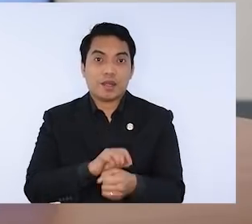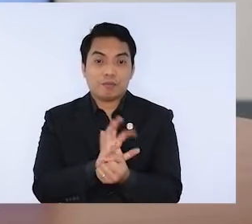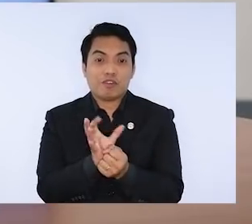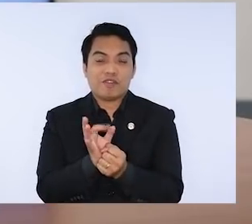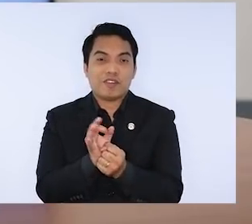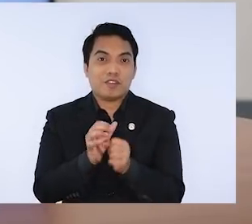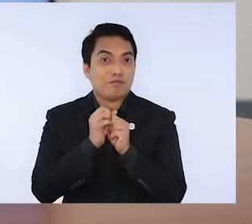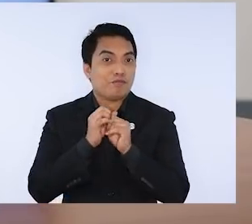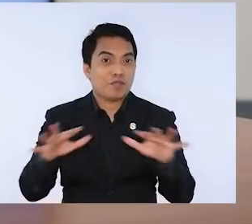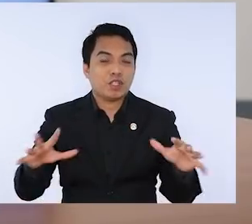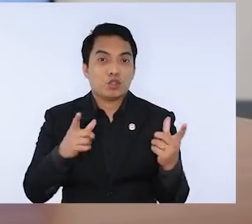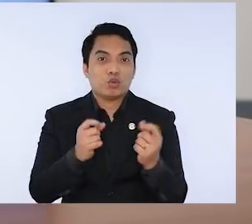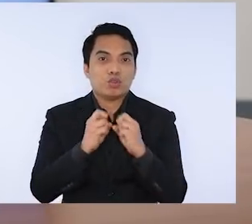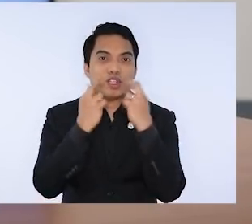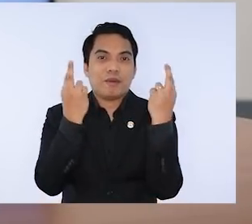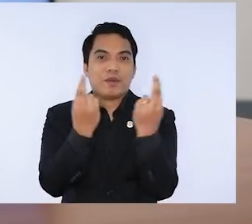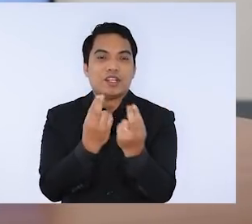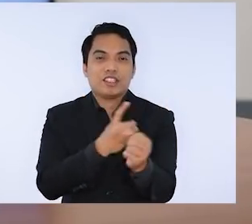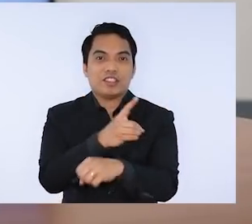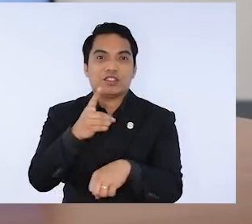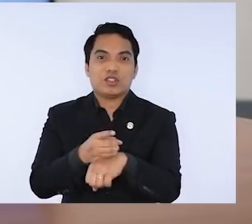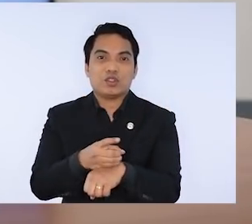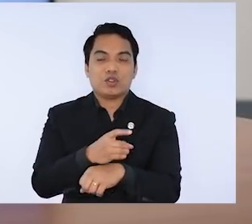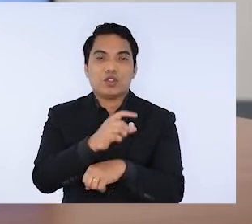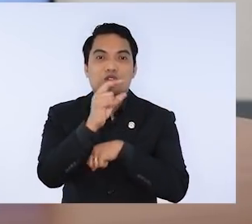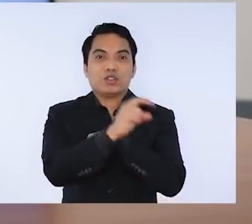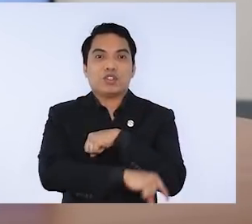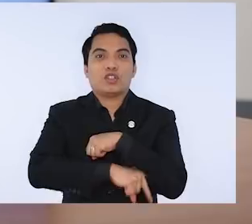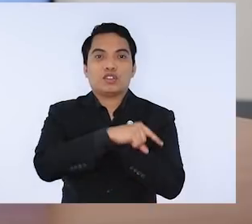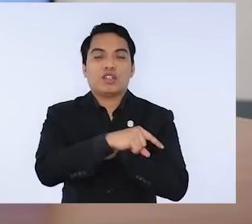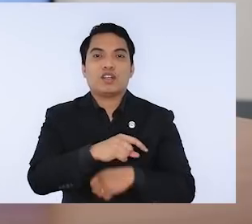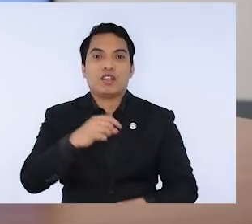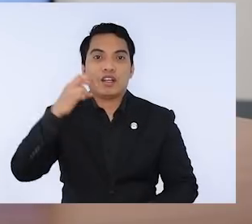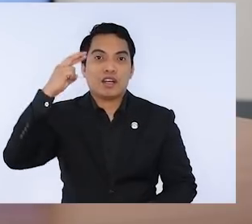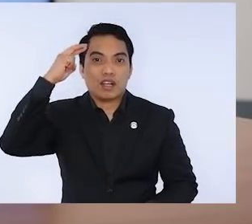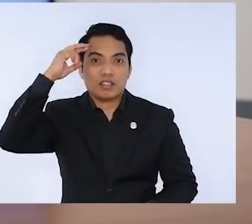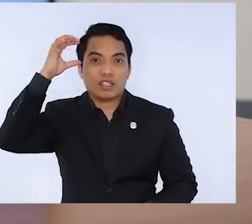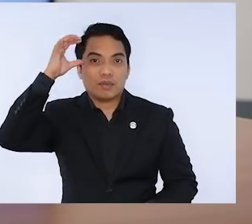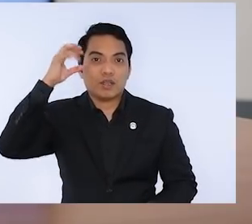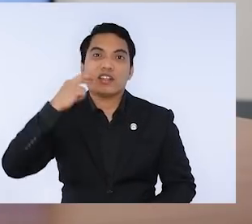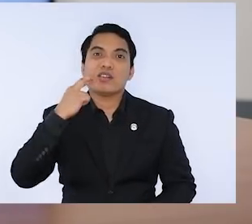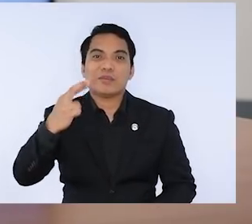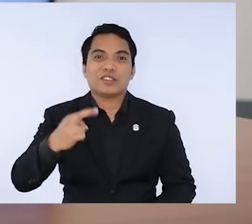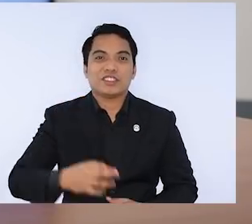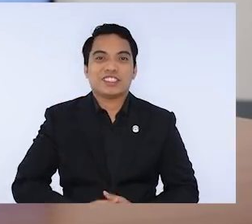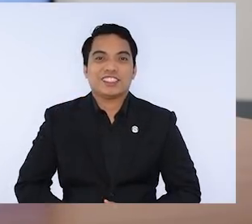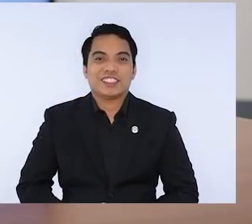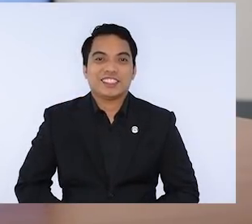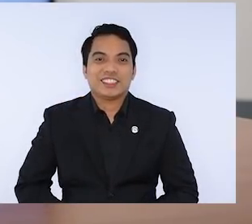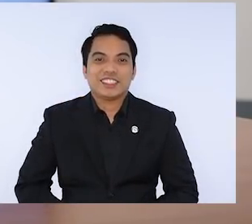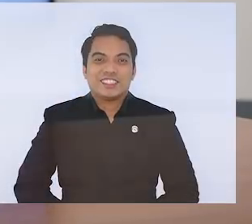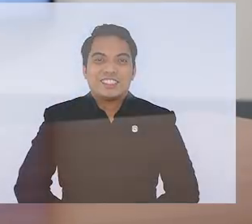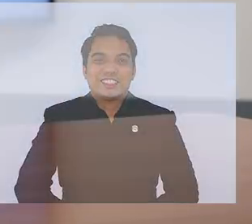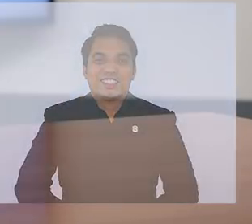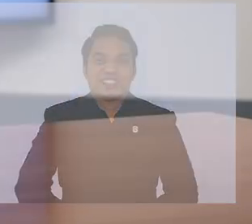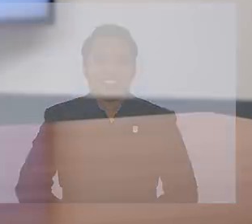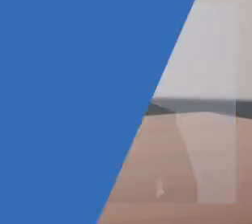pandemya sa isinagawang seminar sa distrito ng Quezon. Si kapatid na Russell Capilli para sa iba pang mga